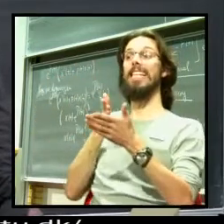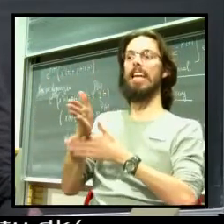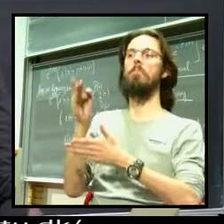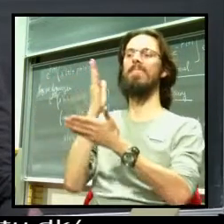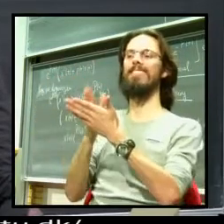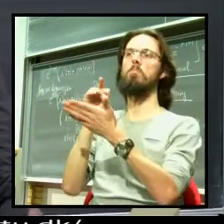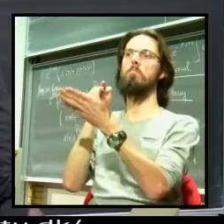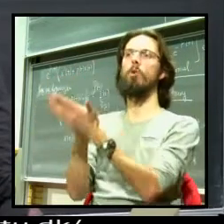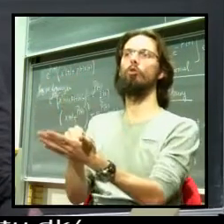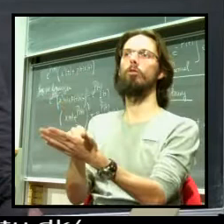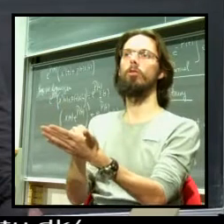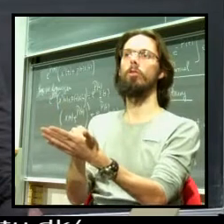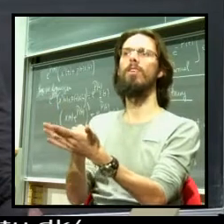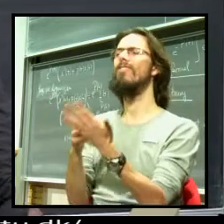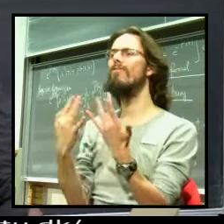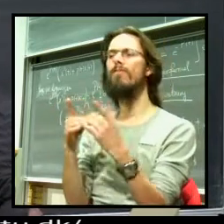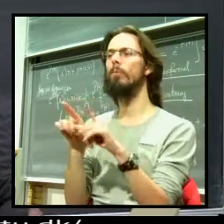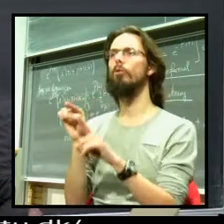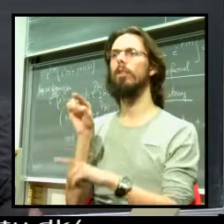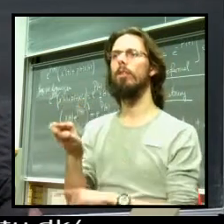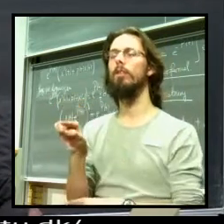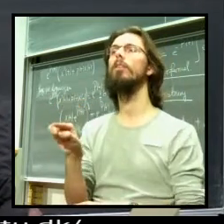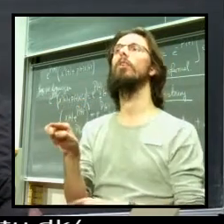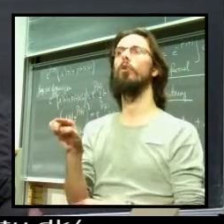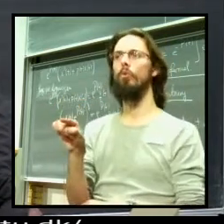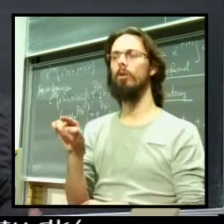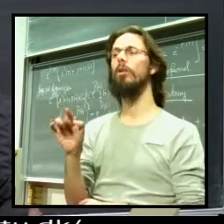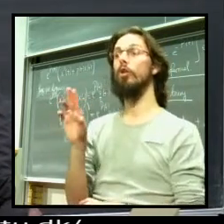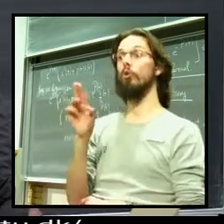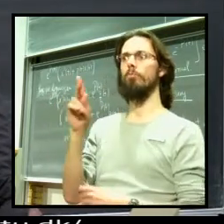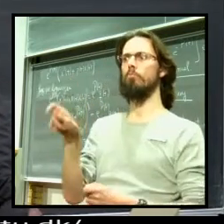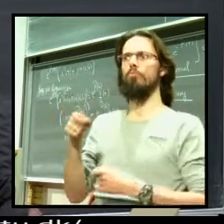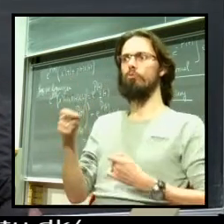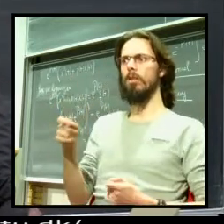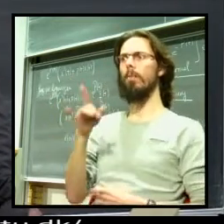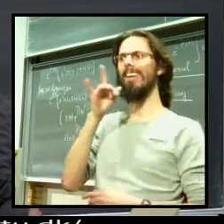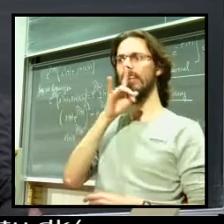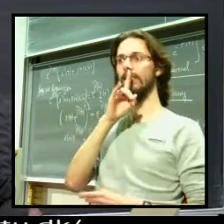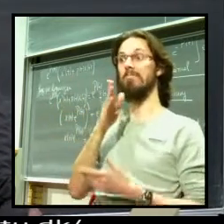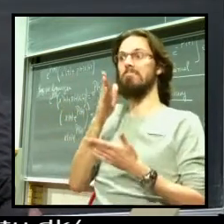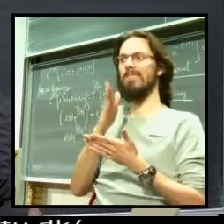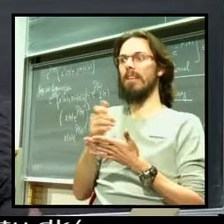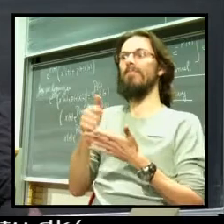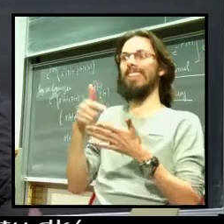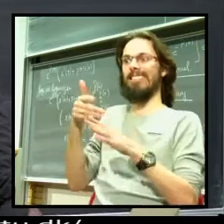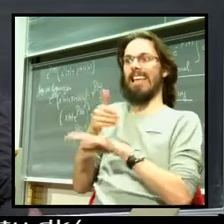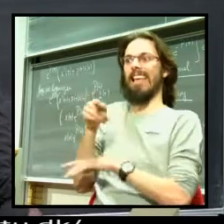punkt, hvad betyder så det? Jamen så betyder det, at nu er man så lige pludselig interesseret i en bestemt værdi af